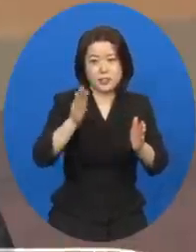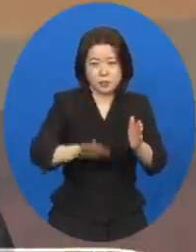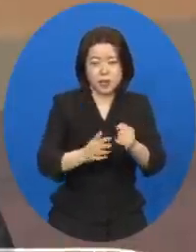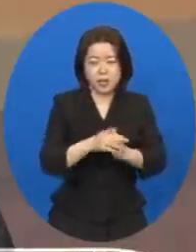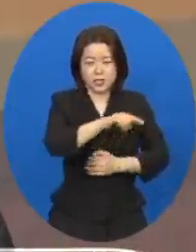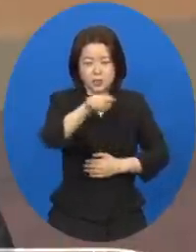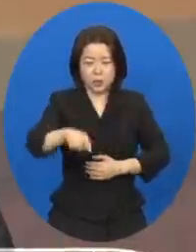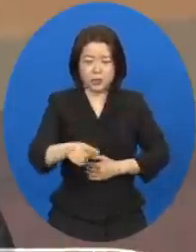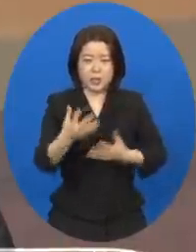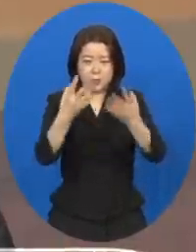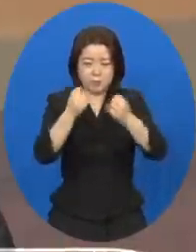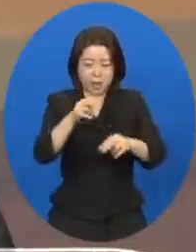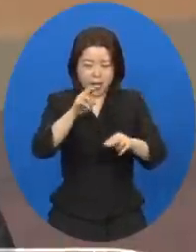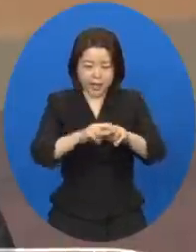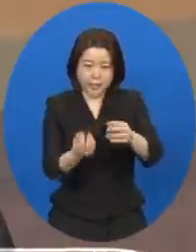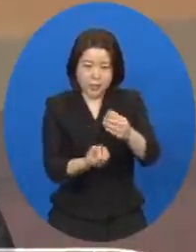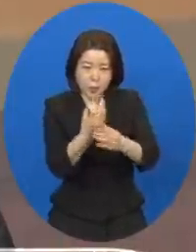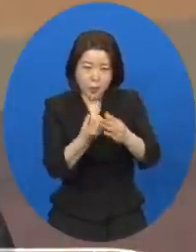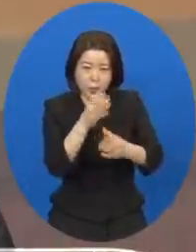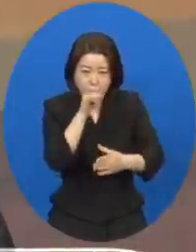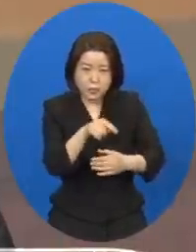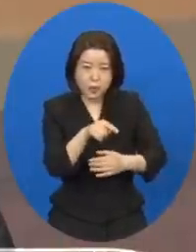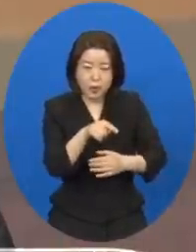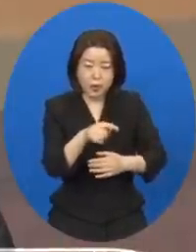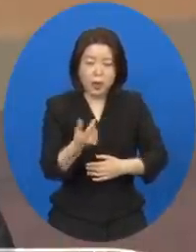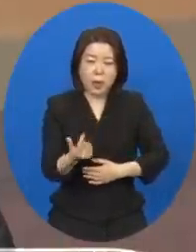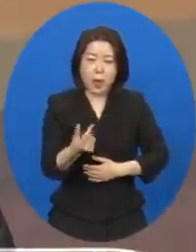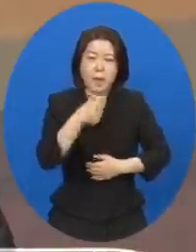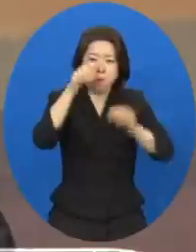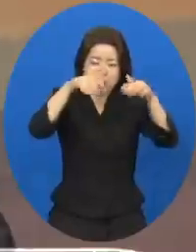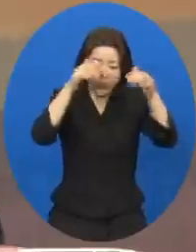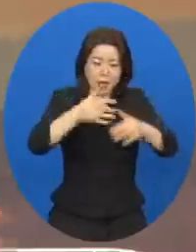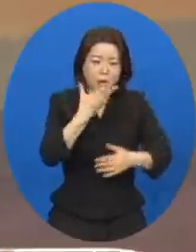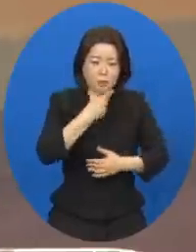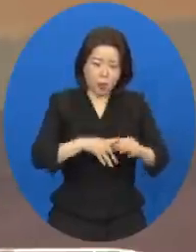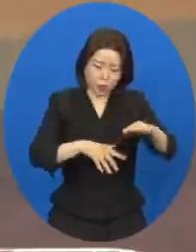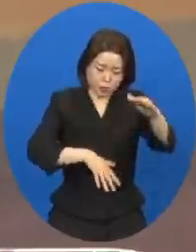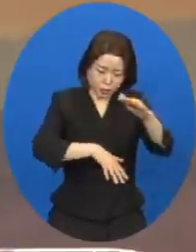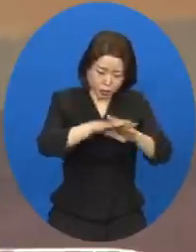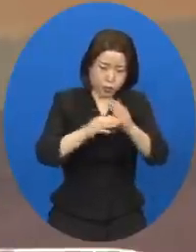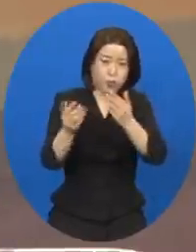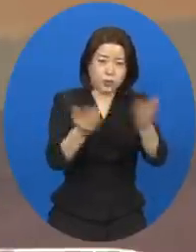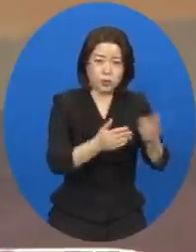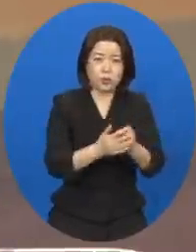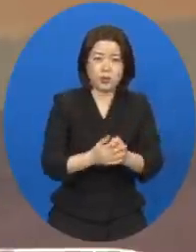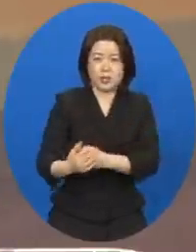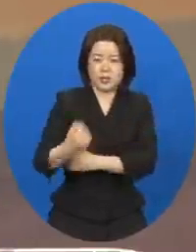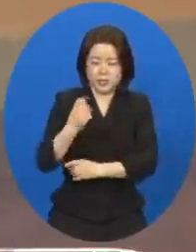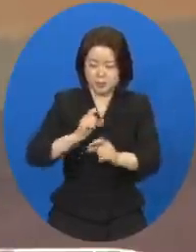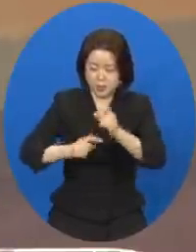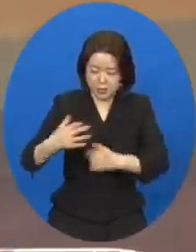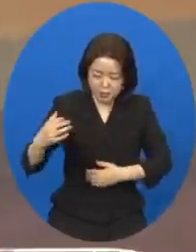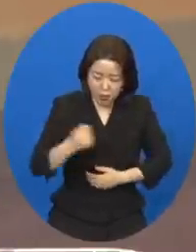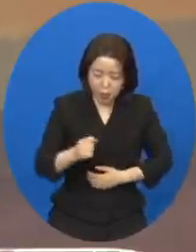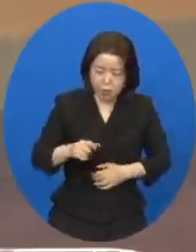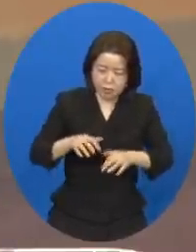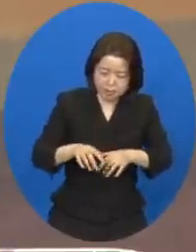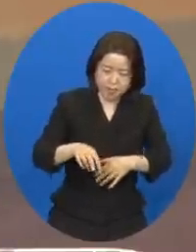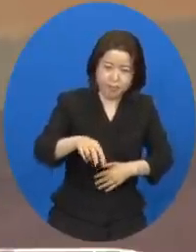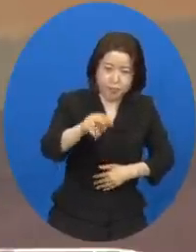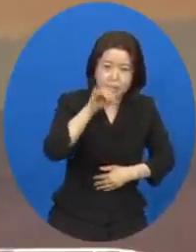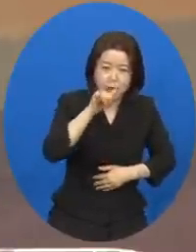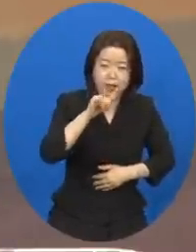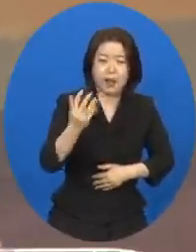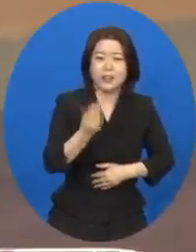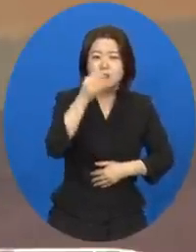있을 것이며 이른비가 복을 채워주나이다. 그들은 힘을 얻고 더 얻어 나아가 시온에서 하나님